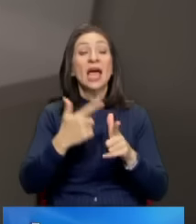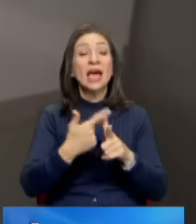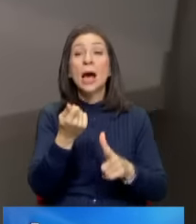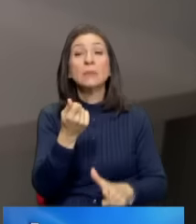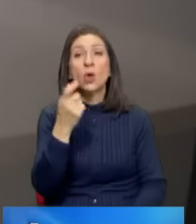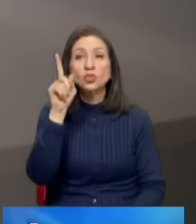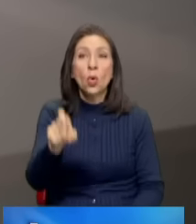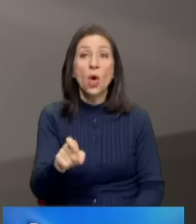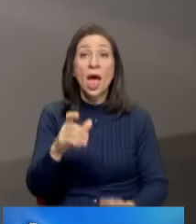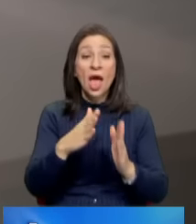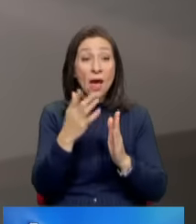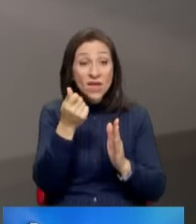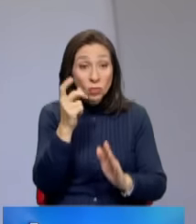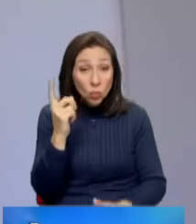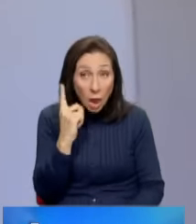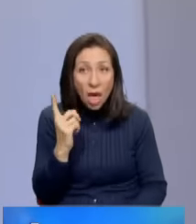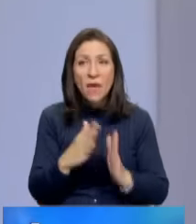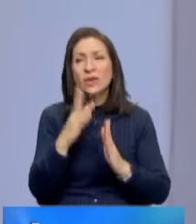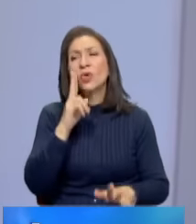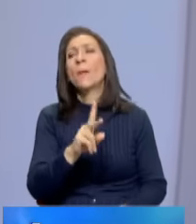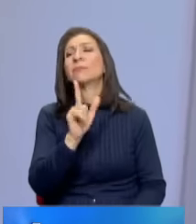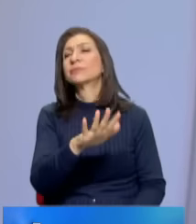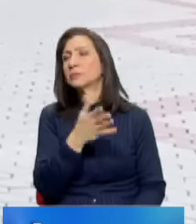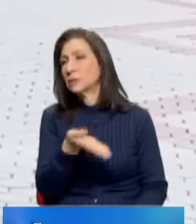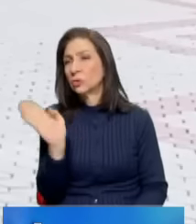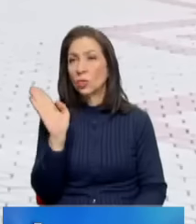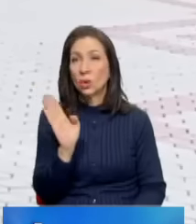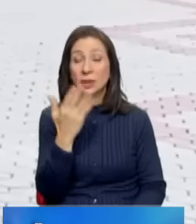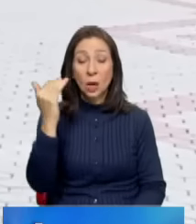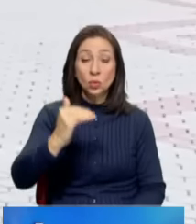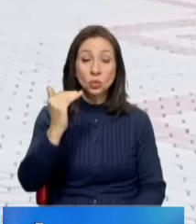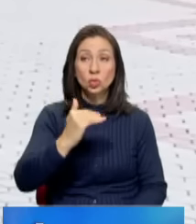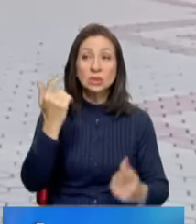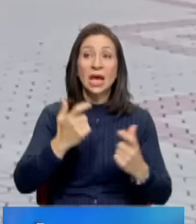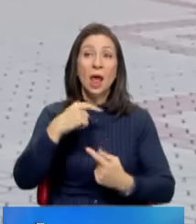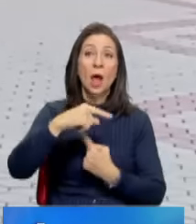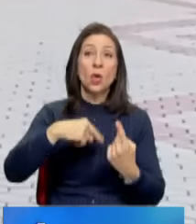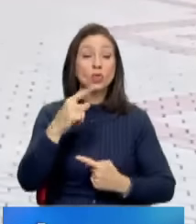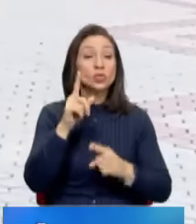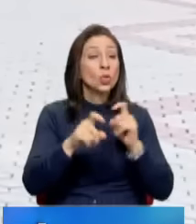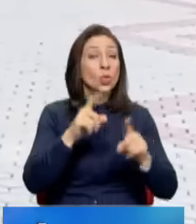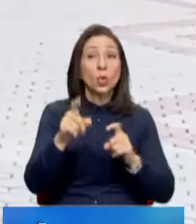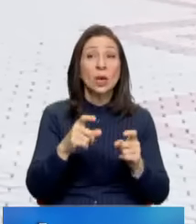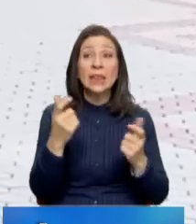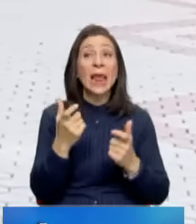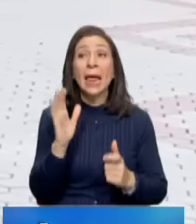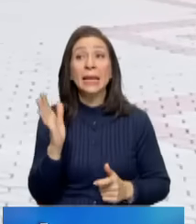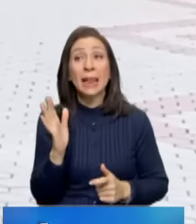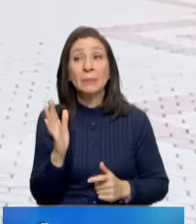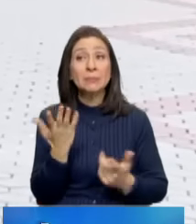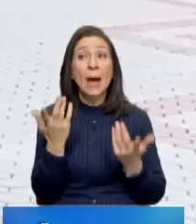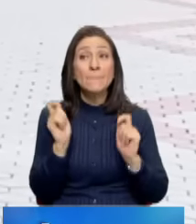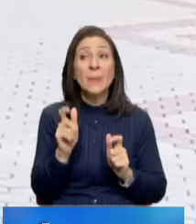tutarını soruyor. Fiyatı duyan da evi görmeden çekip gidiyor. Daha ucuz yerleri arıyorlar, soruyorlar. Nereye gidebiliriz,